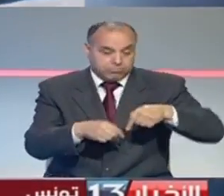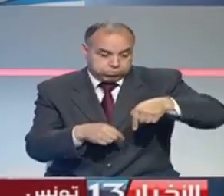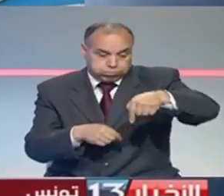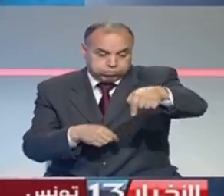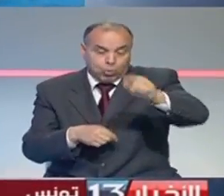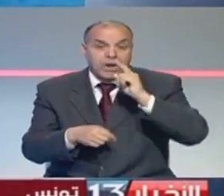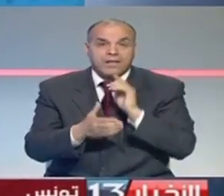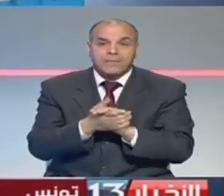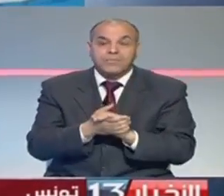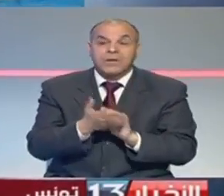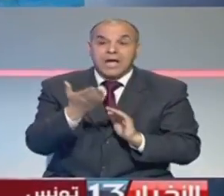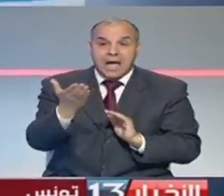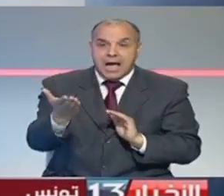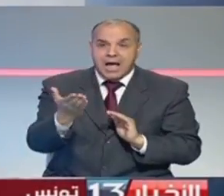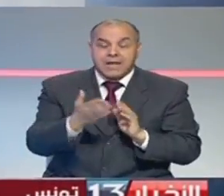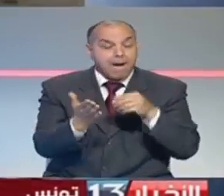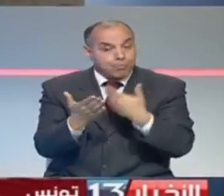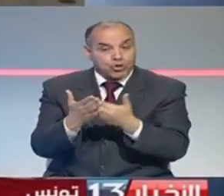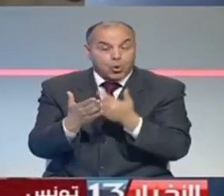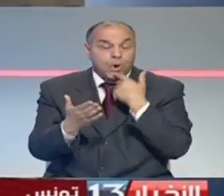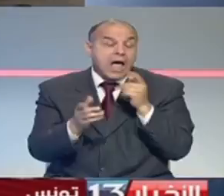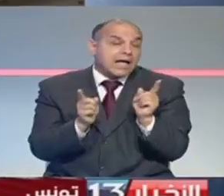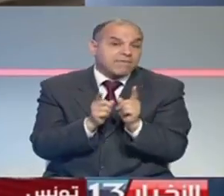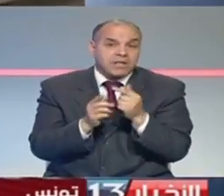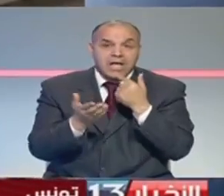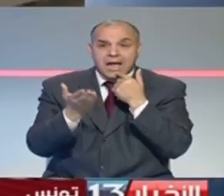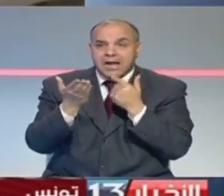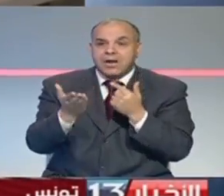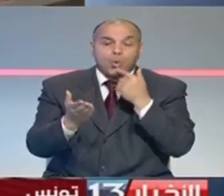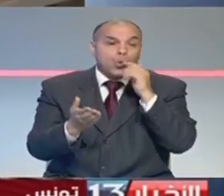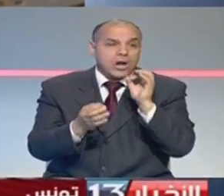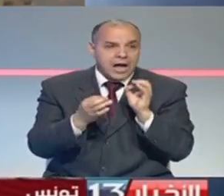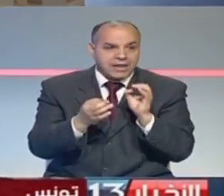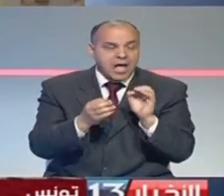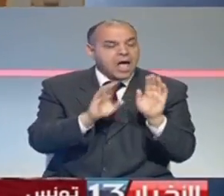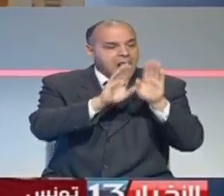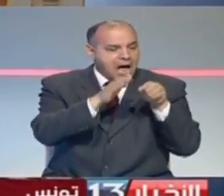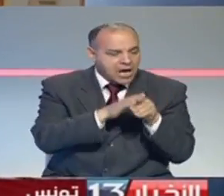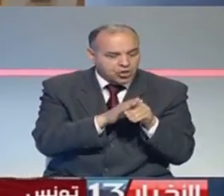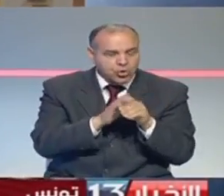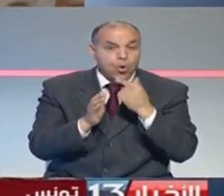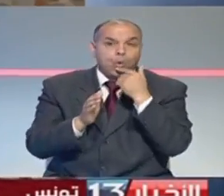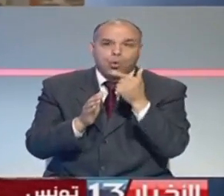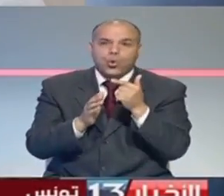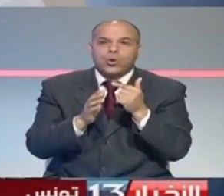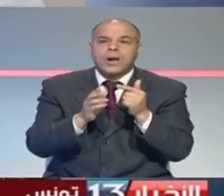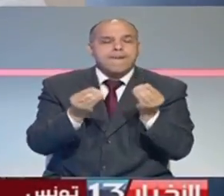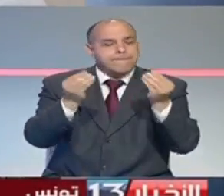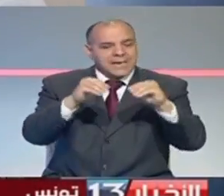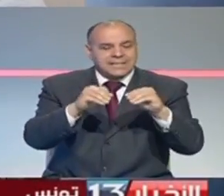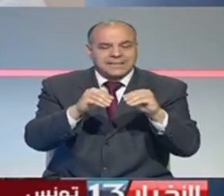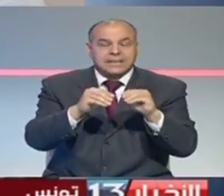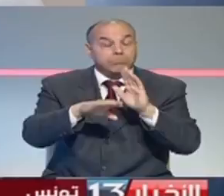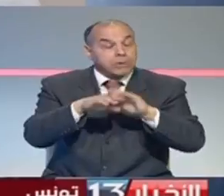الماضيه فهل ان هذا المؤشر كاف للذهاب في قرار رفع الحجر ام ان الامر يتطلب مزيد الحيطه